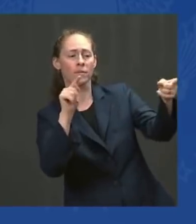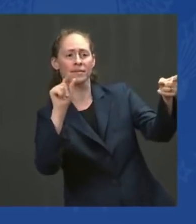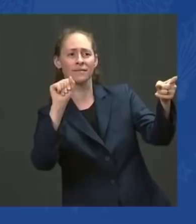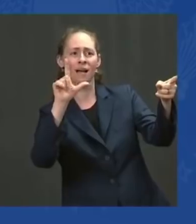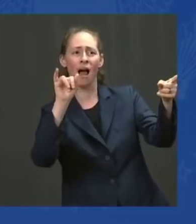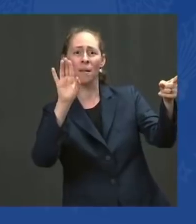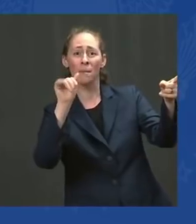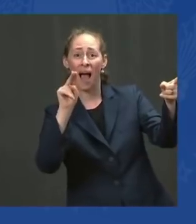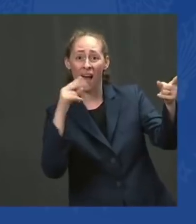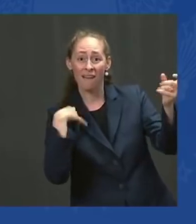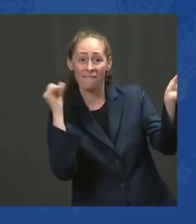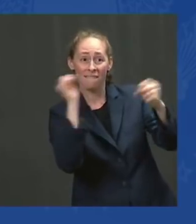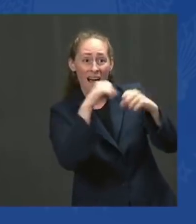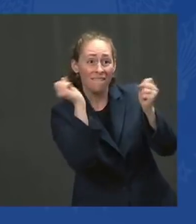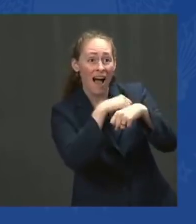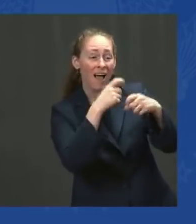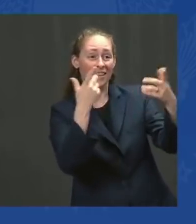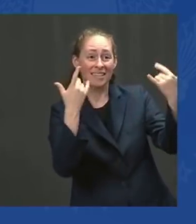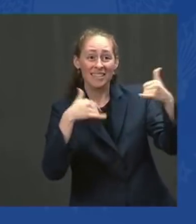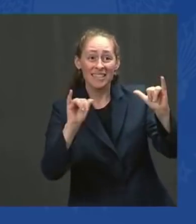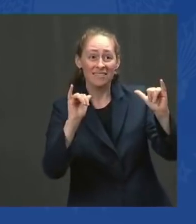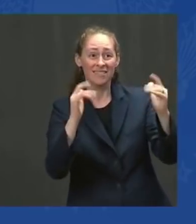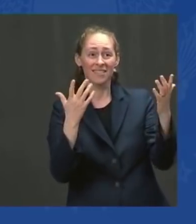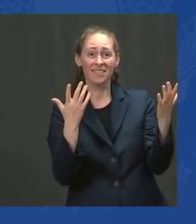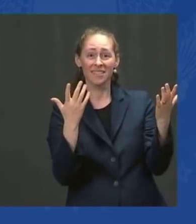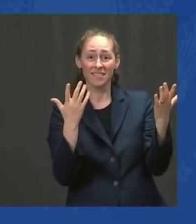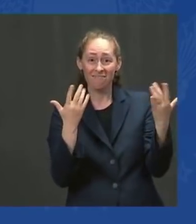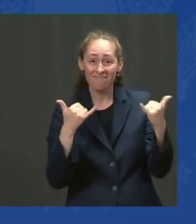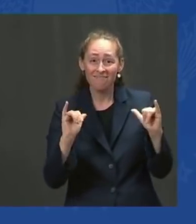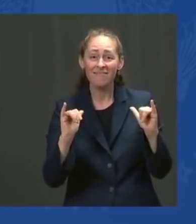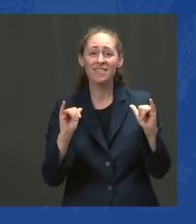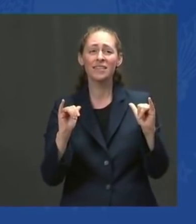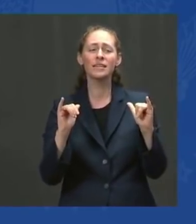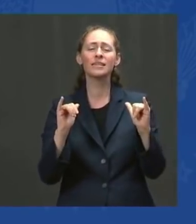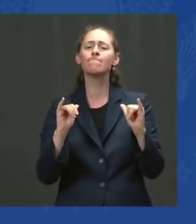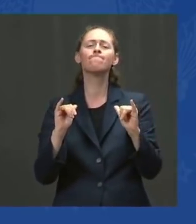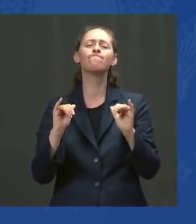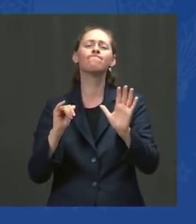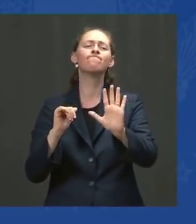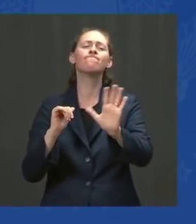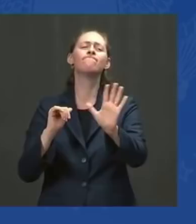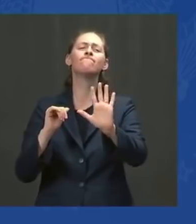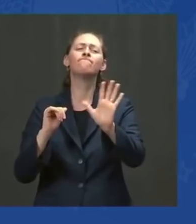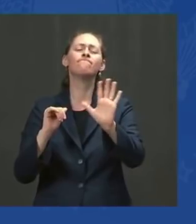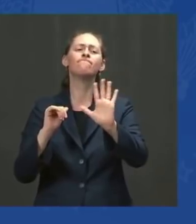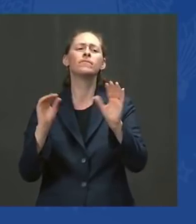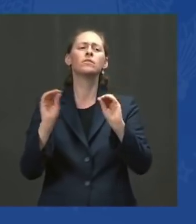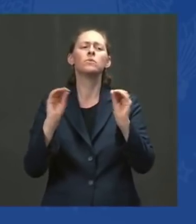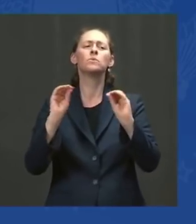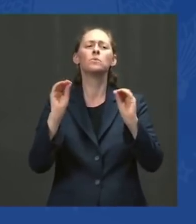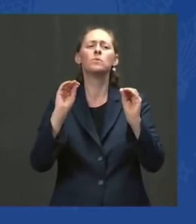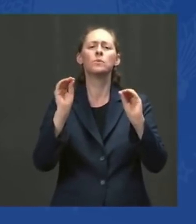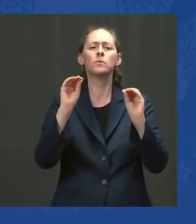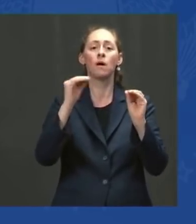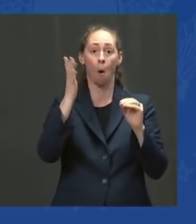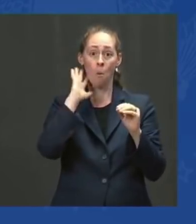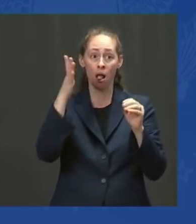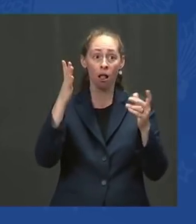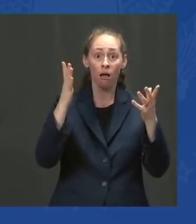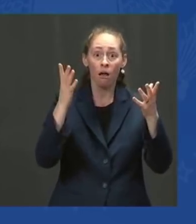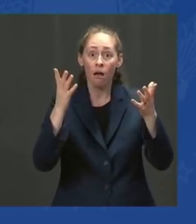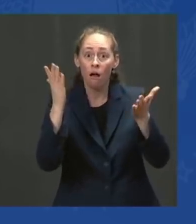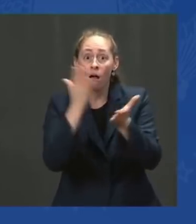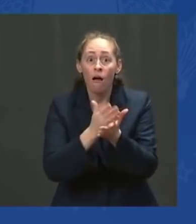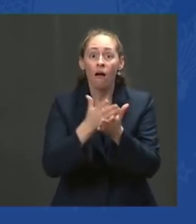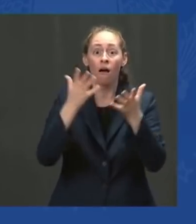是事实，阿富汗政府军兵败如山倒，这个速度超乎很多人的意料，他